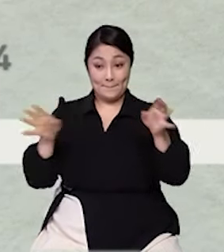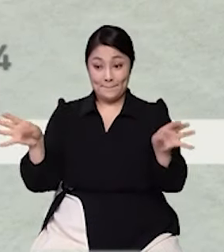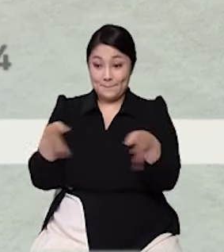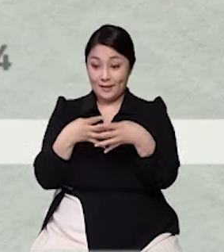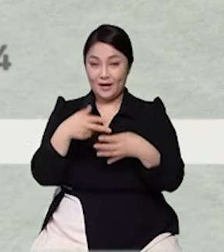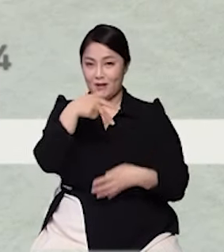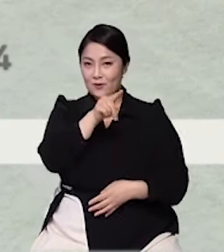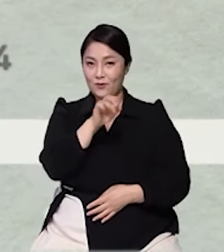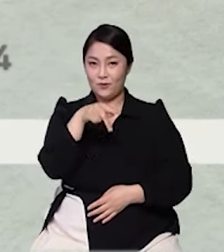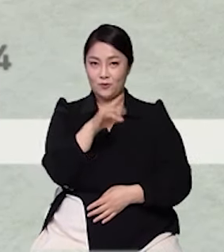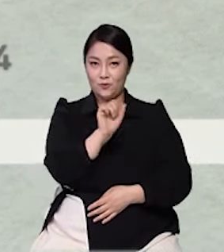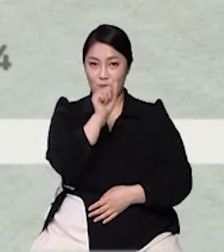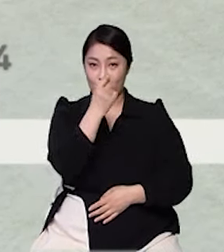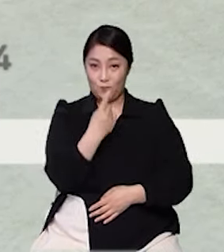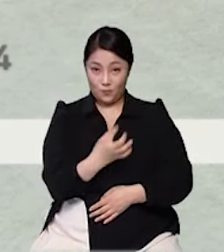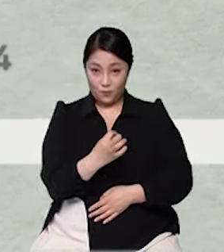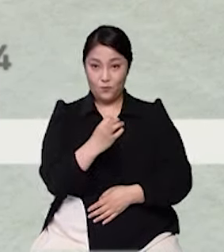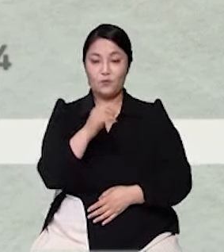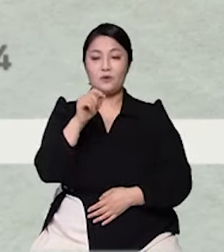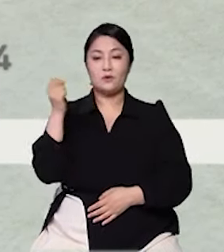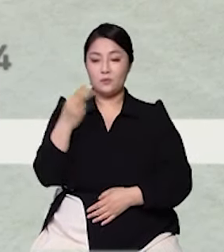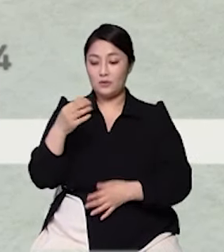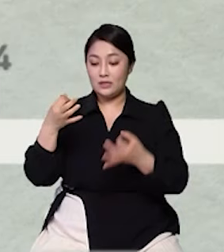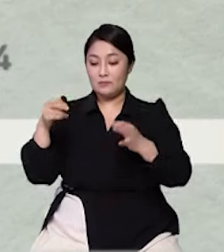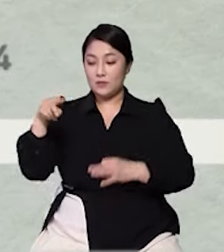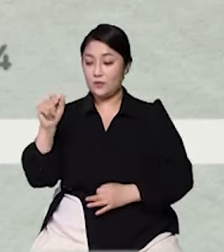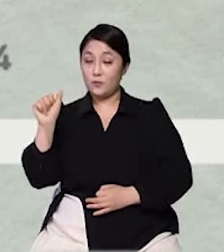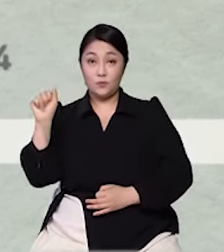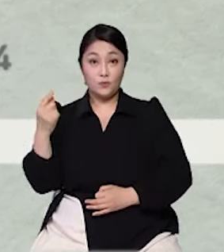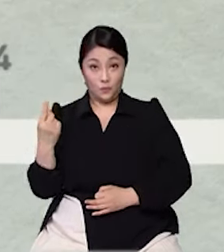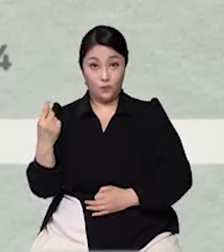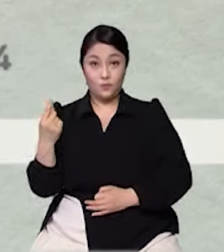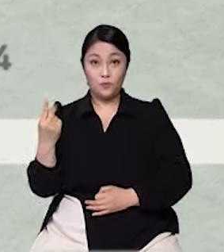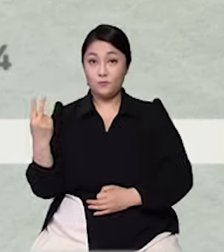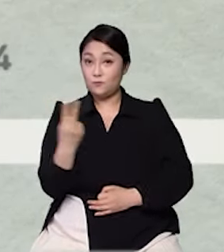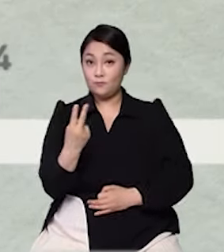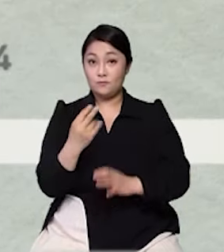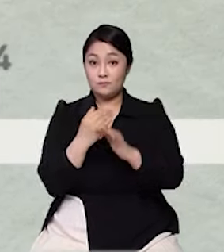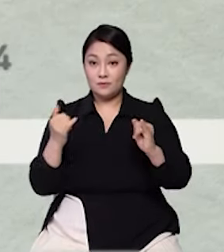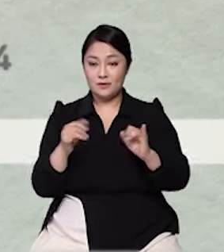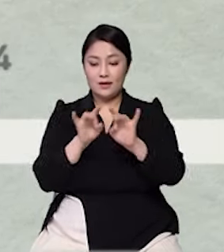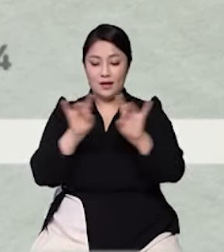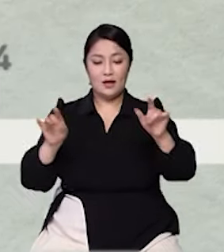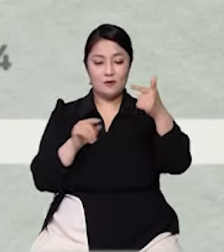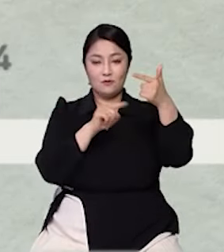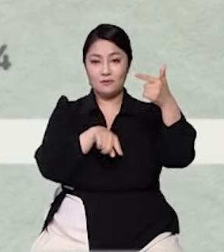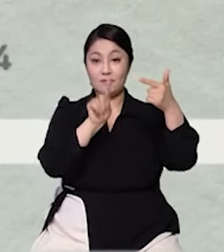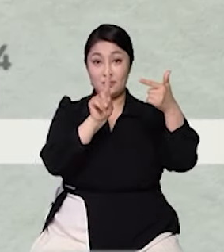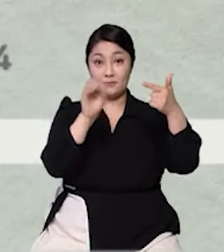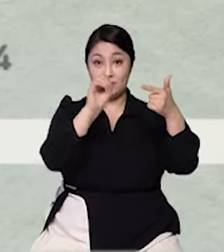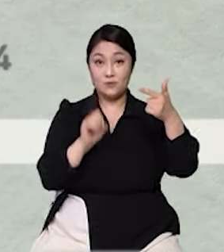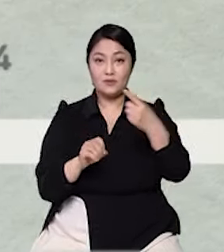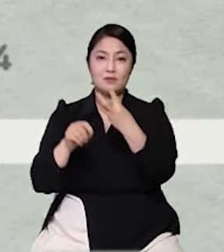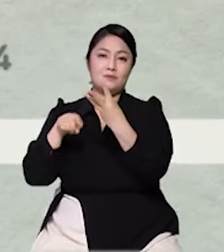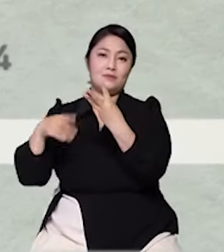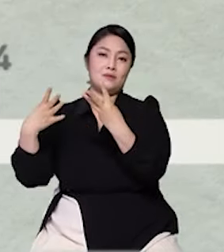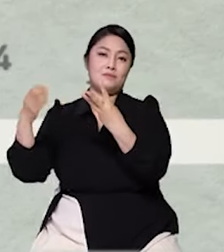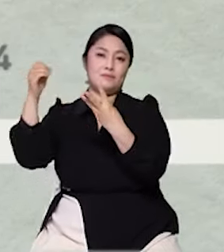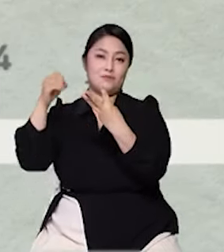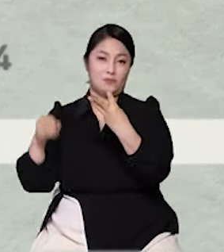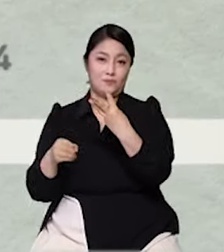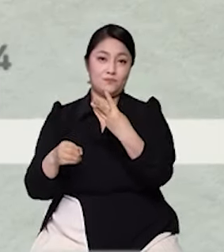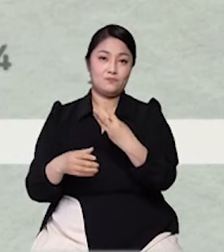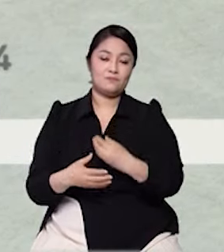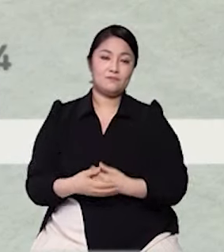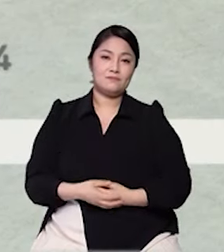안정성 웅 전 전교조 광주지부 장과 김선 오전 광주 효 광 중학교 교장은 각각 6.1% 와 3.4% 를